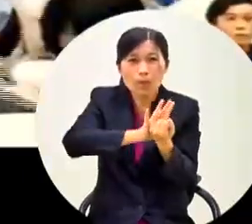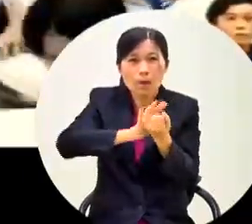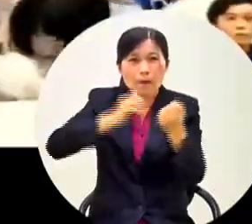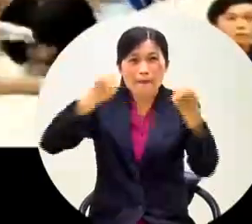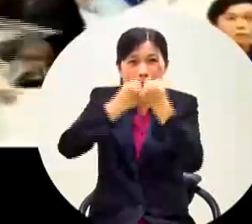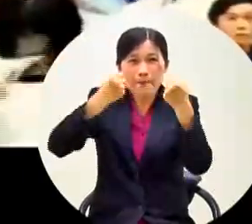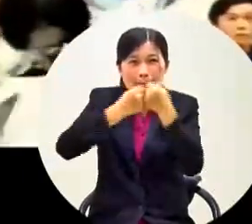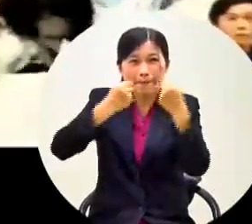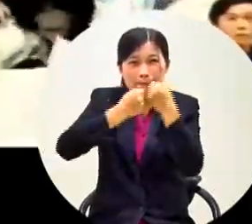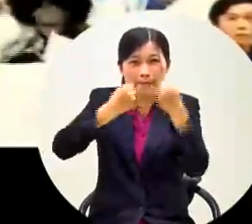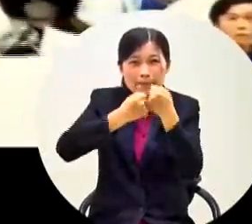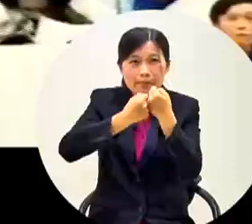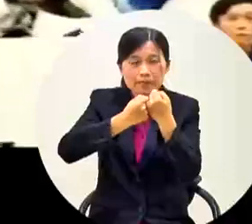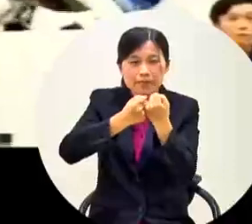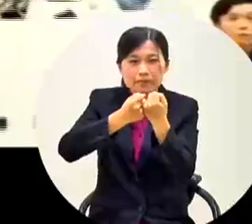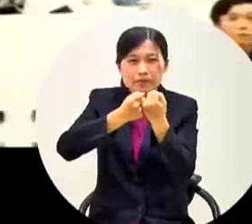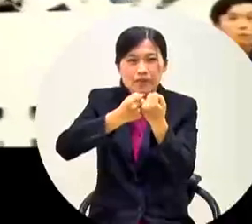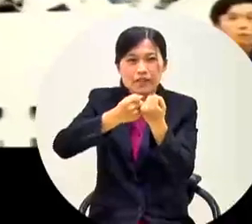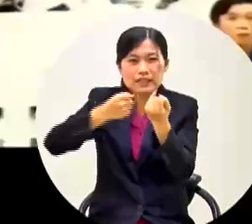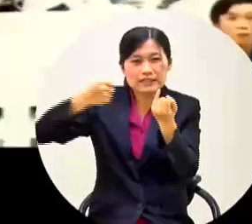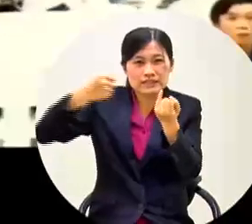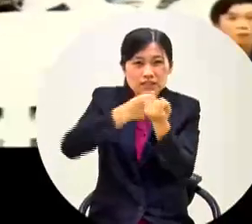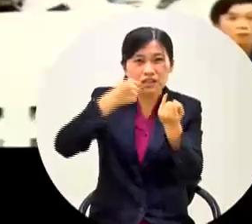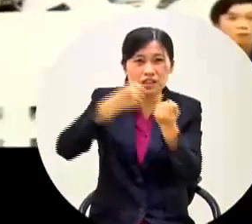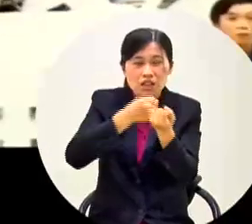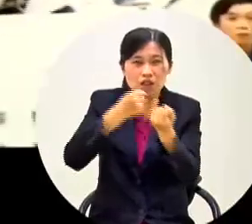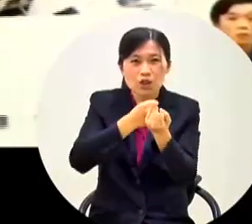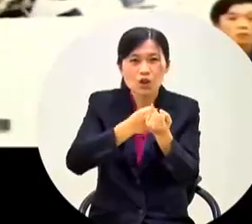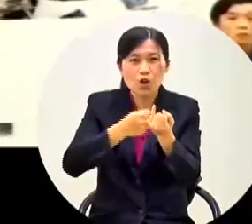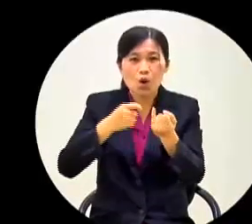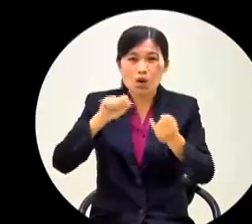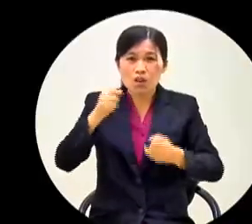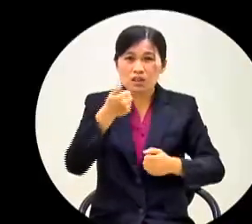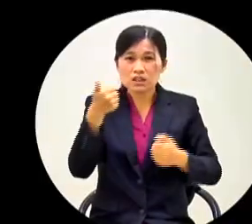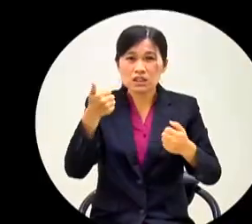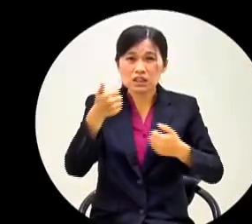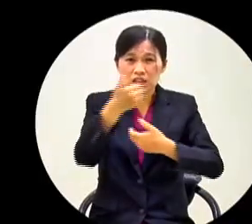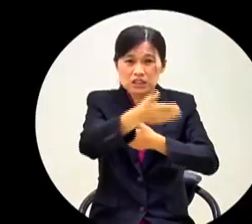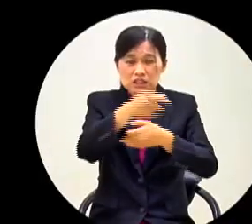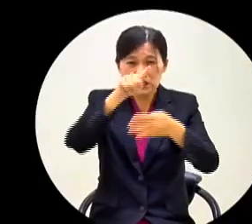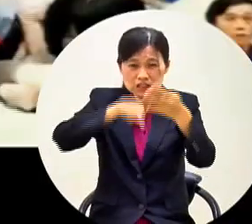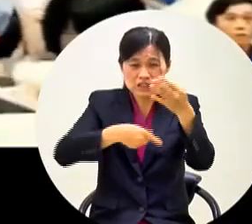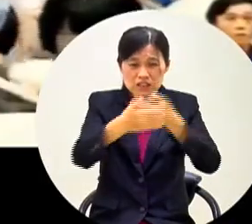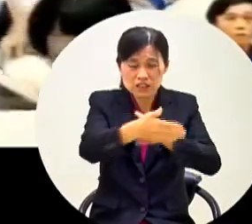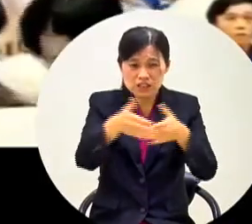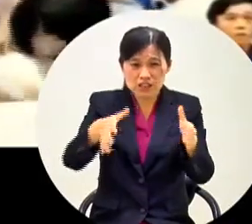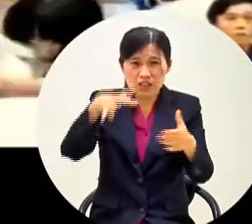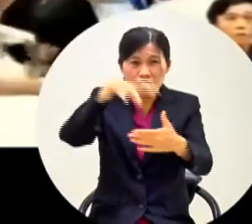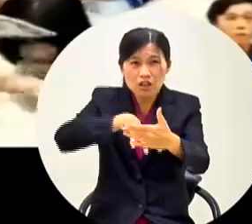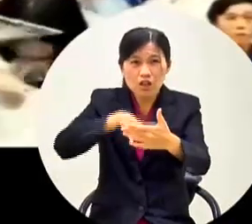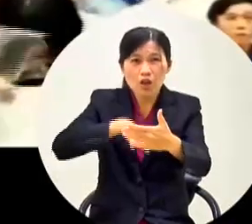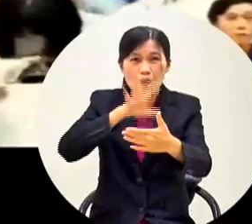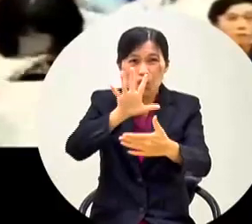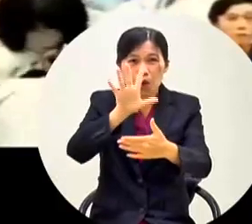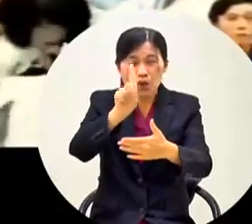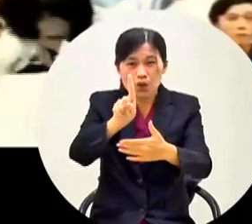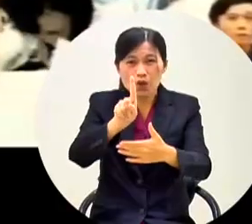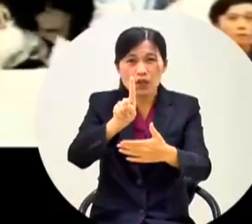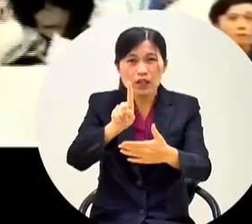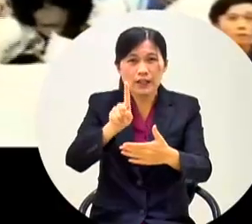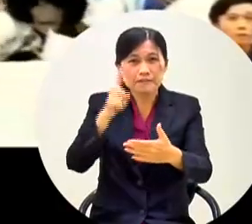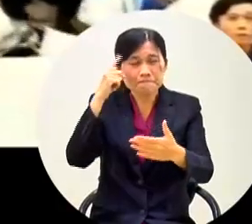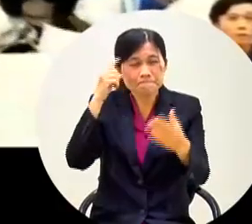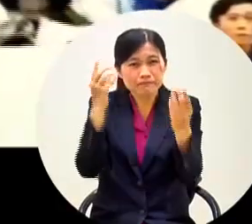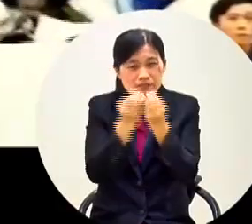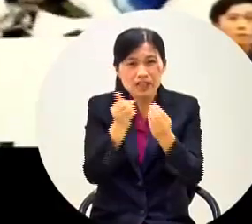员。我们在议事厅里面，都会有一个原则和一个默契，男性的议员。都不会去碰女